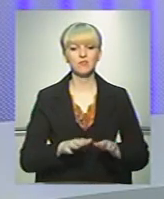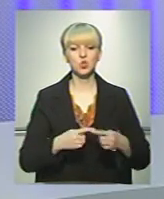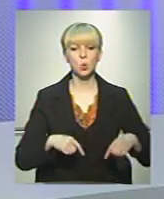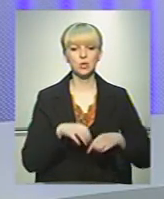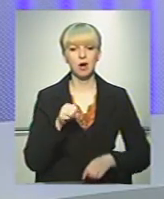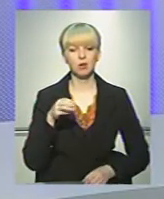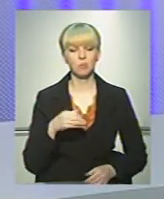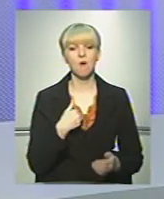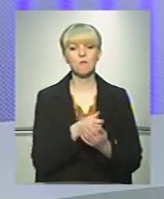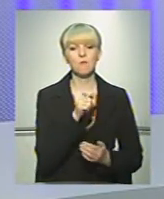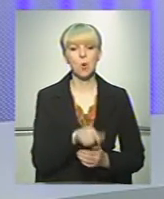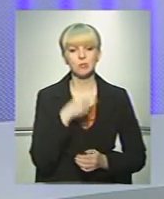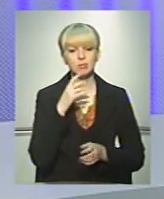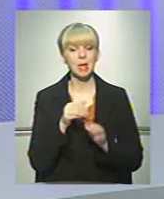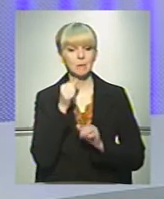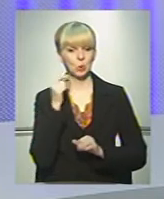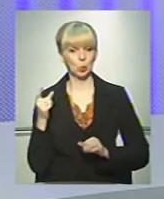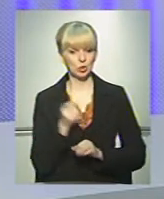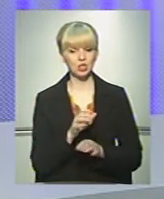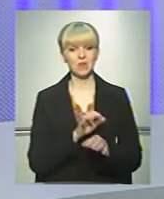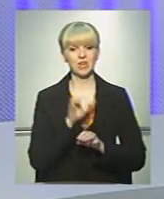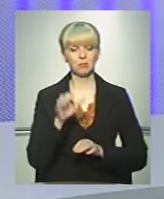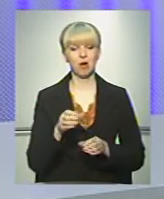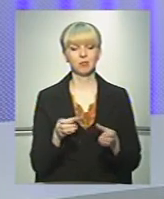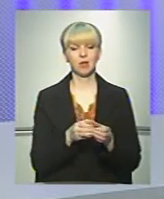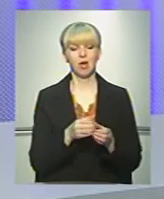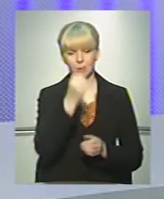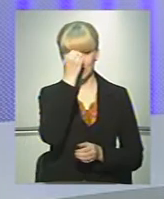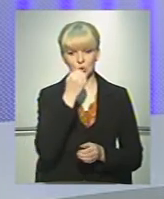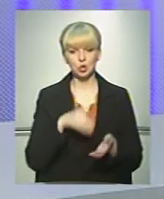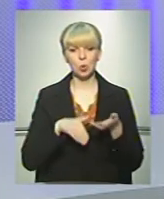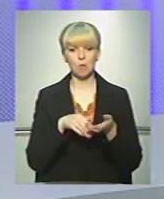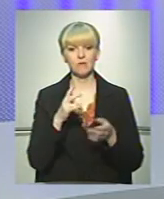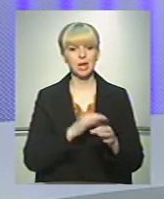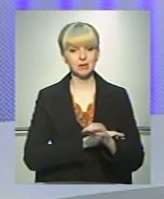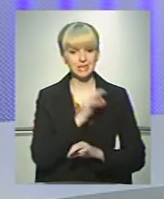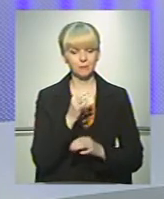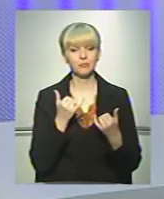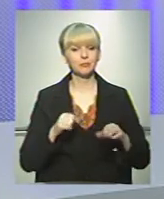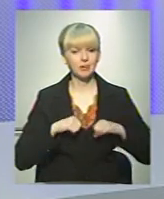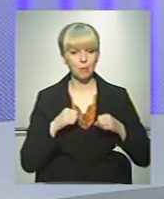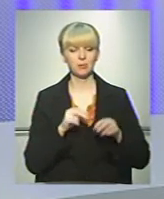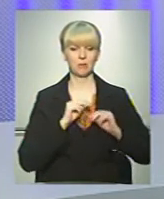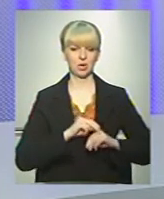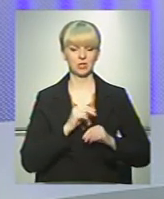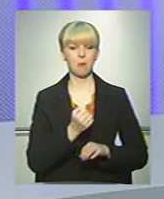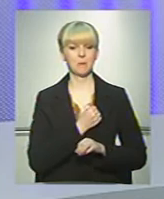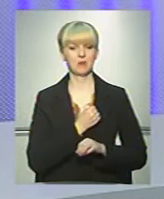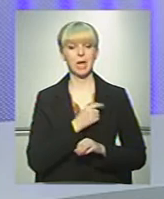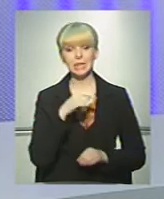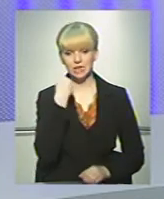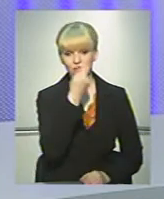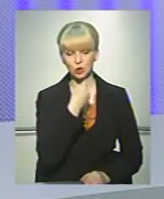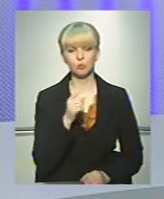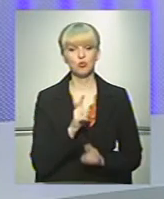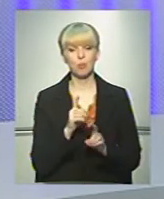АТО. Волонтери кажуть, лише минулого тижня відправили партію гуманітарної допомоги на Схід. Нині намагаються працювати з бійцями індивідуально,